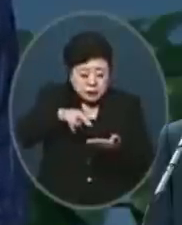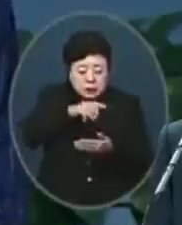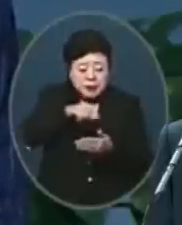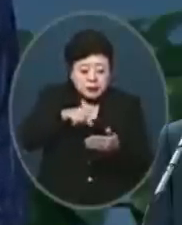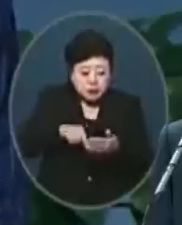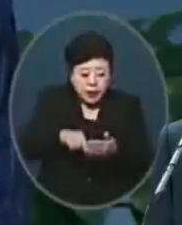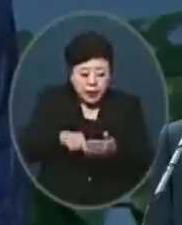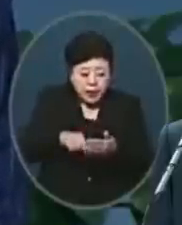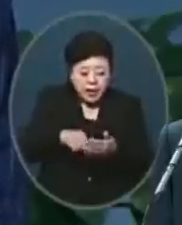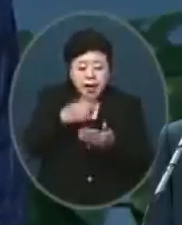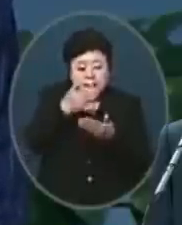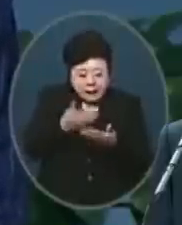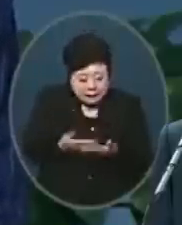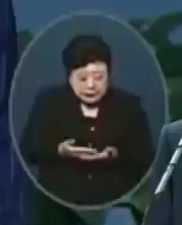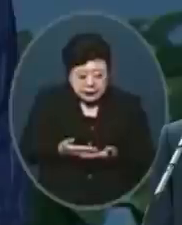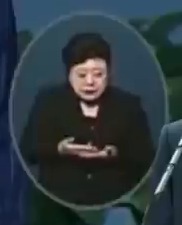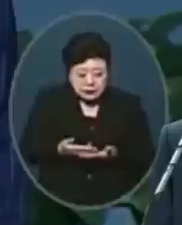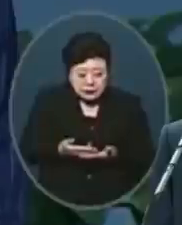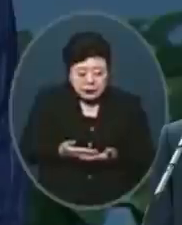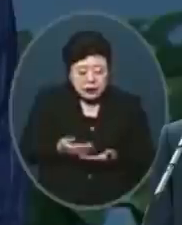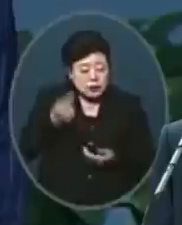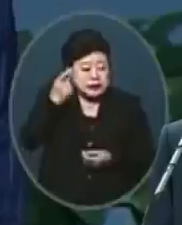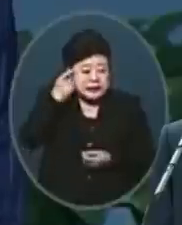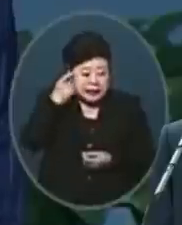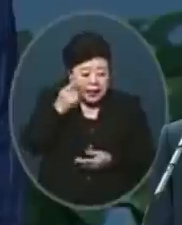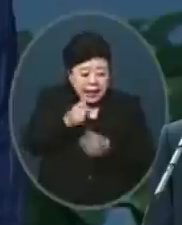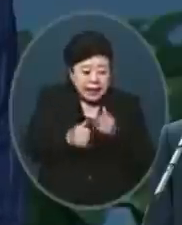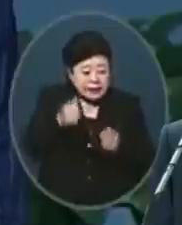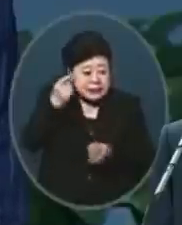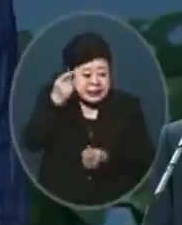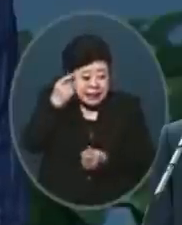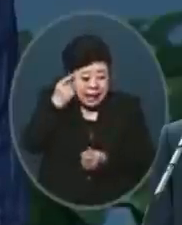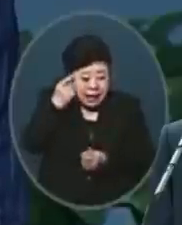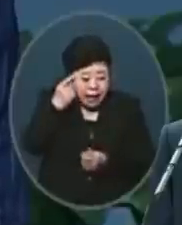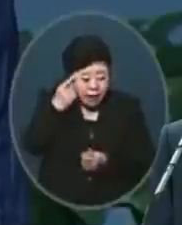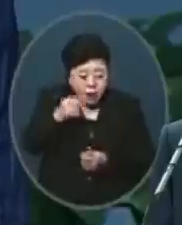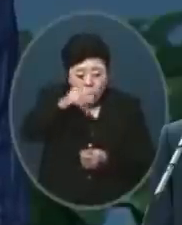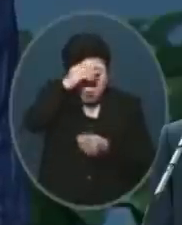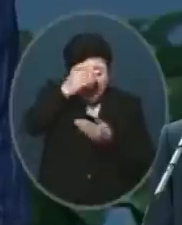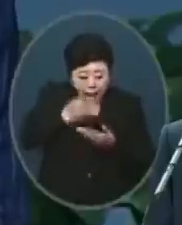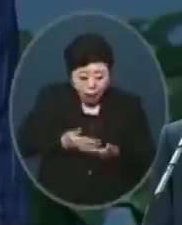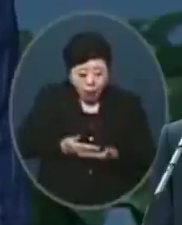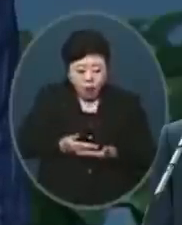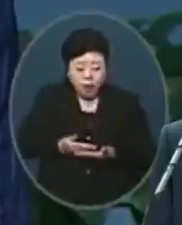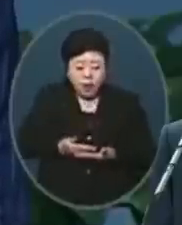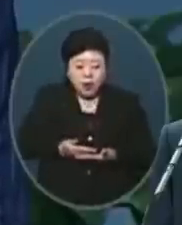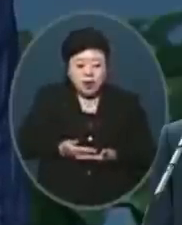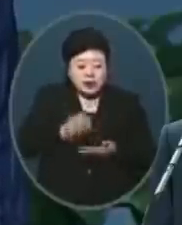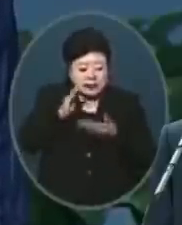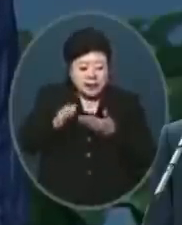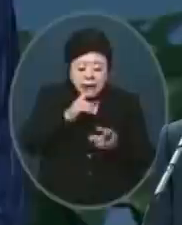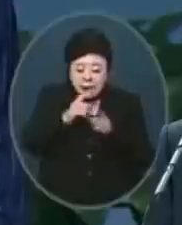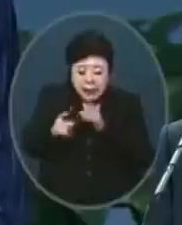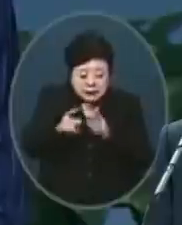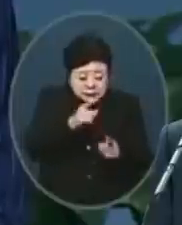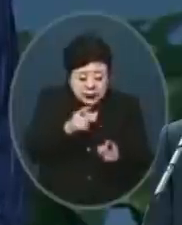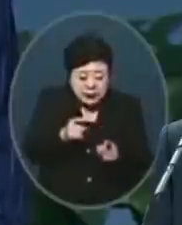마음속에 받아들여서 우리 생각이 하나님의 생각을 닮아가고 그 다음 그